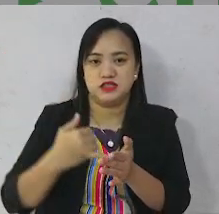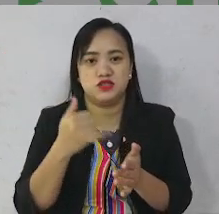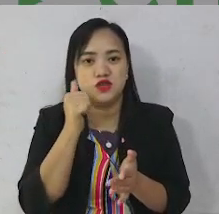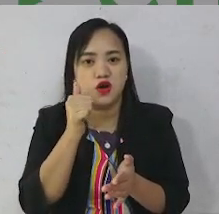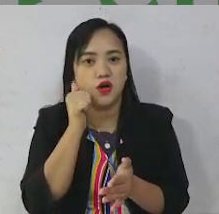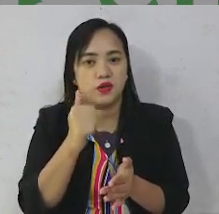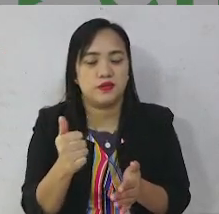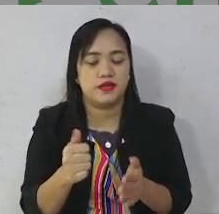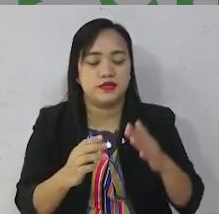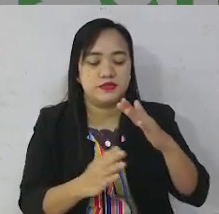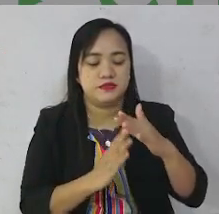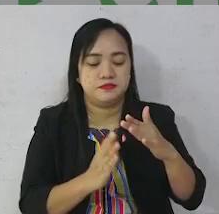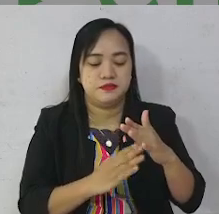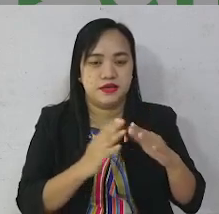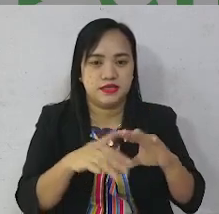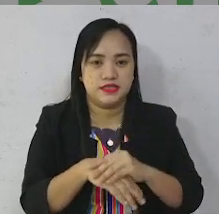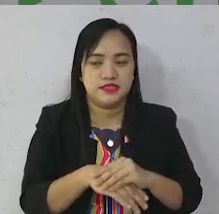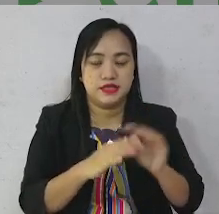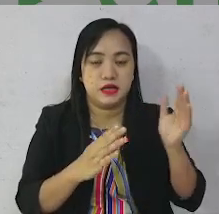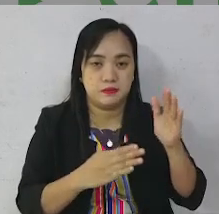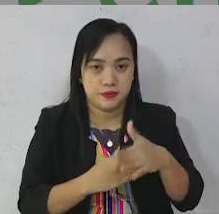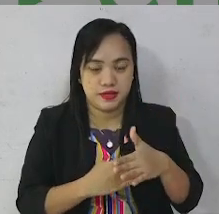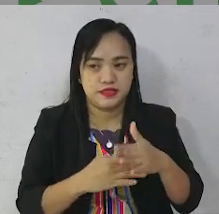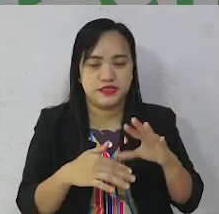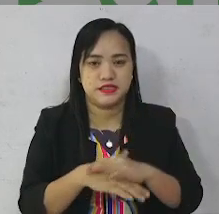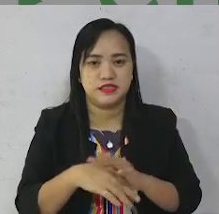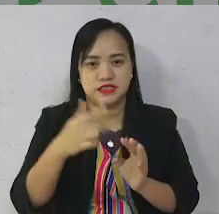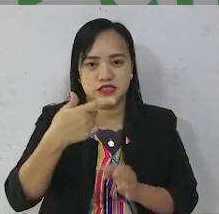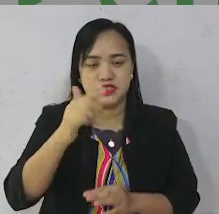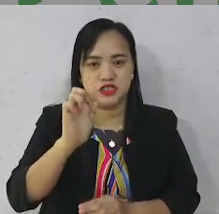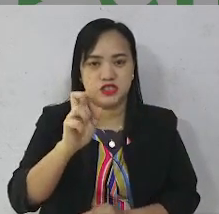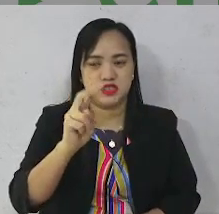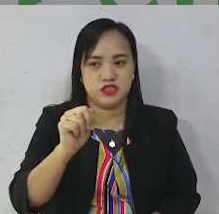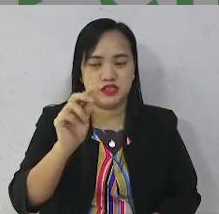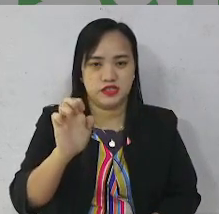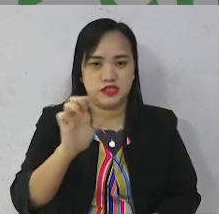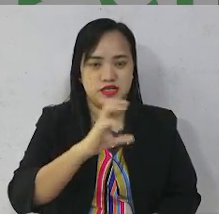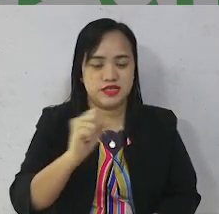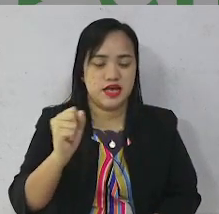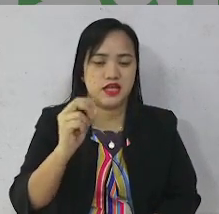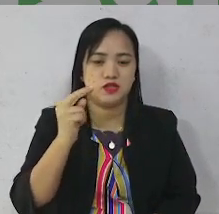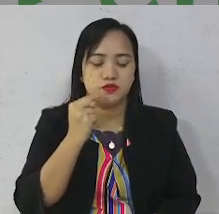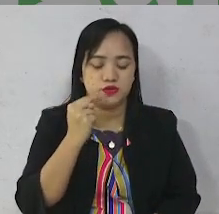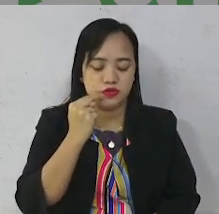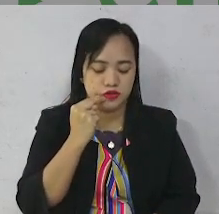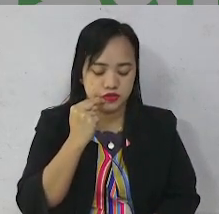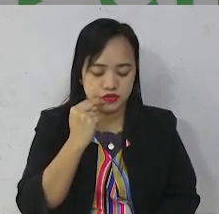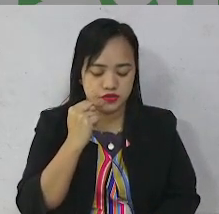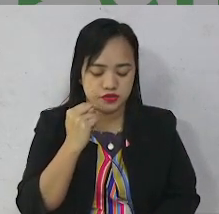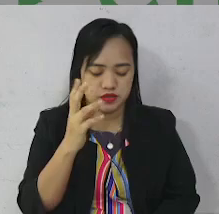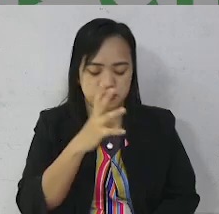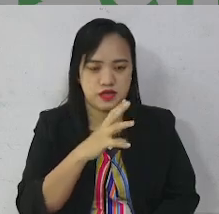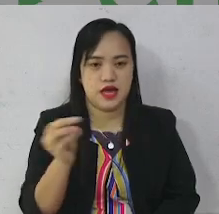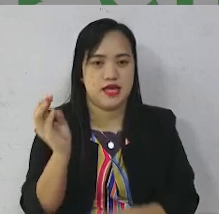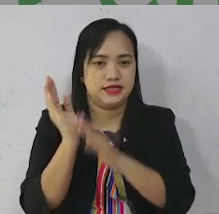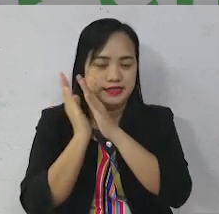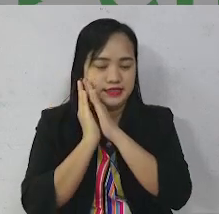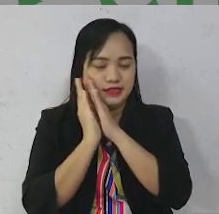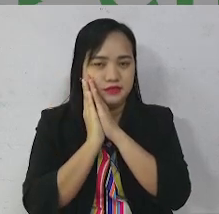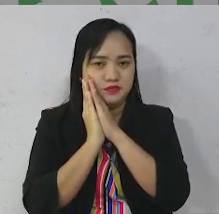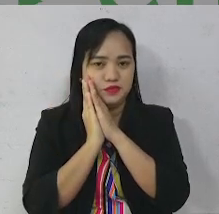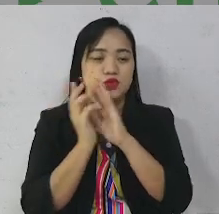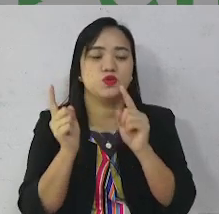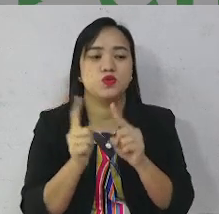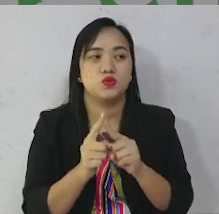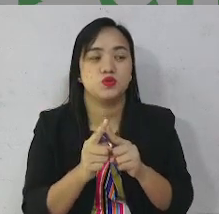naayon po yan sa ah jeans at nutrison Yes pagtulog din pagtulog Yeah kung